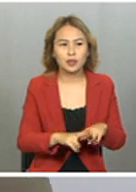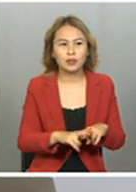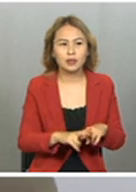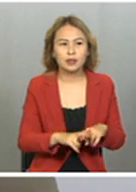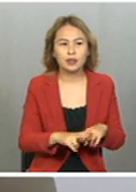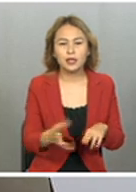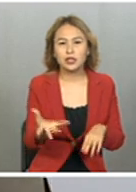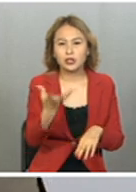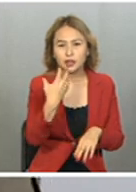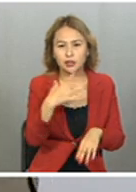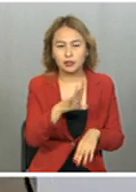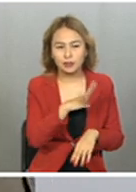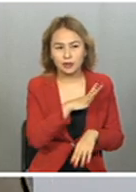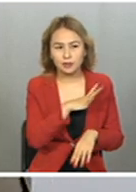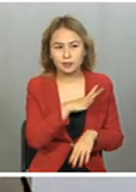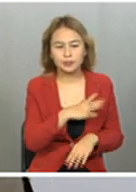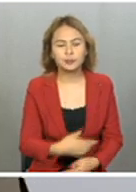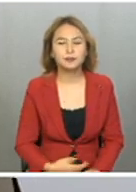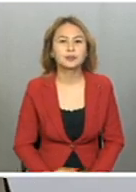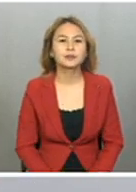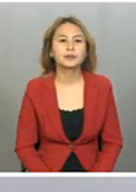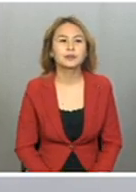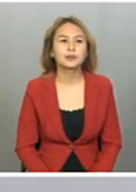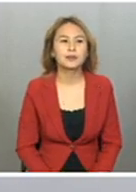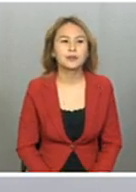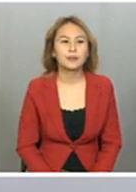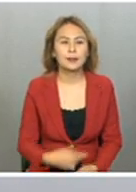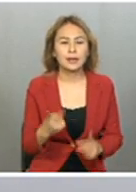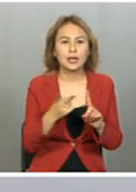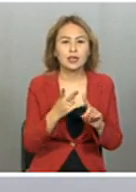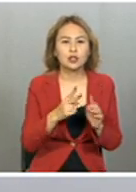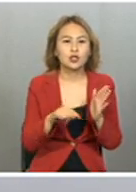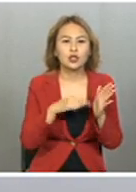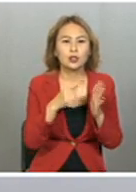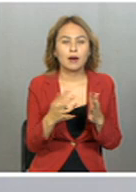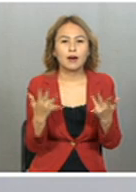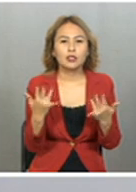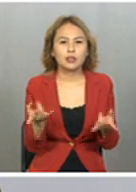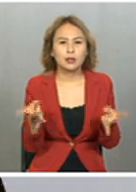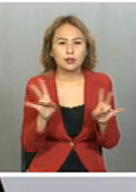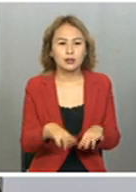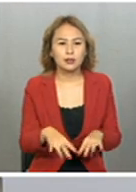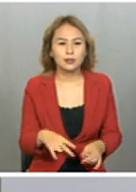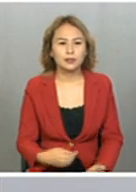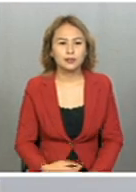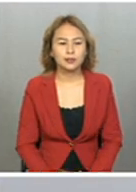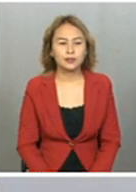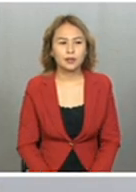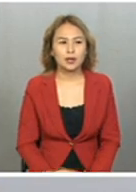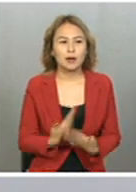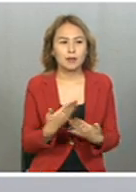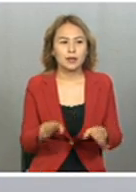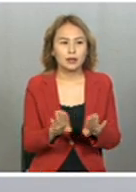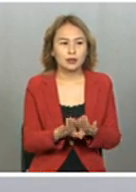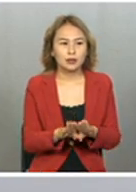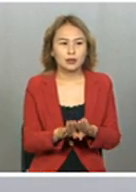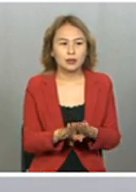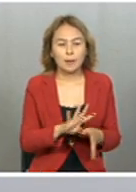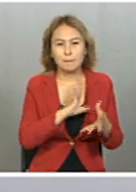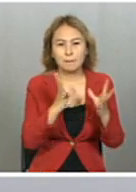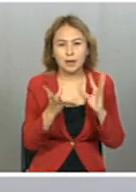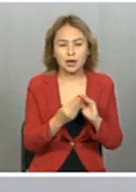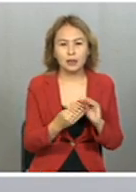бөлігі. Жазып қоямыз өзімізге. Енді екінші сұрақ: қанша қымыз қалды? Ол үшін мен барлық